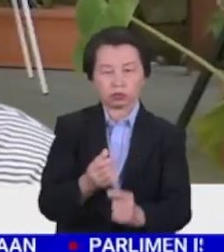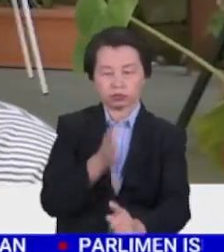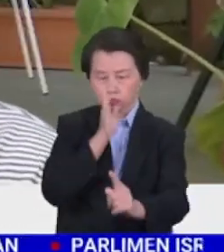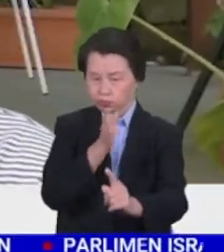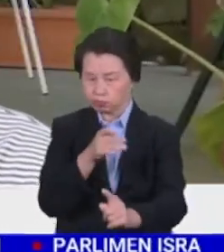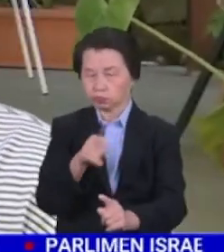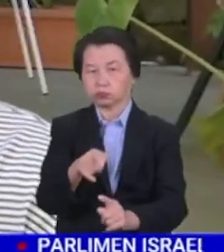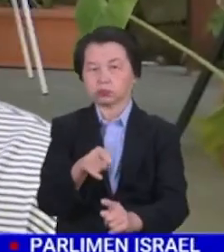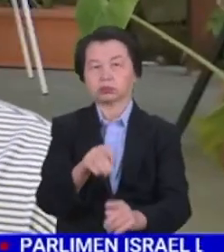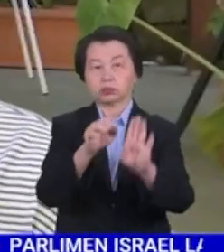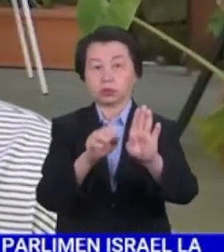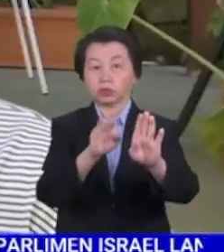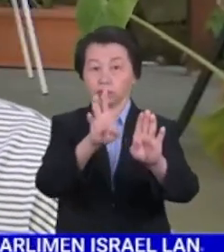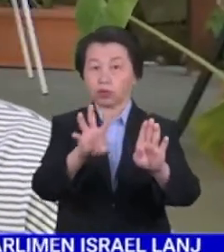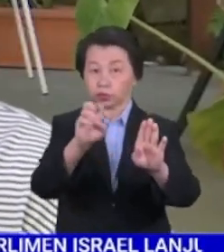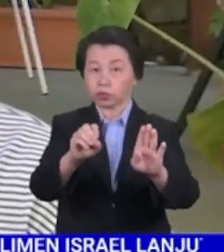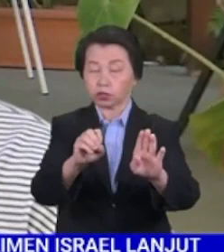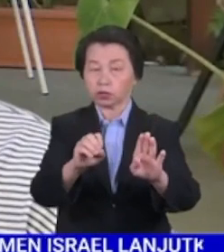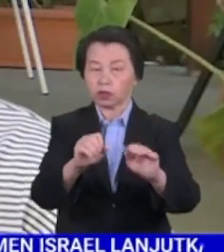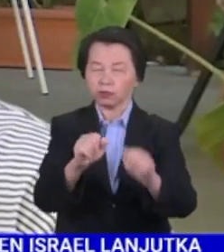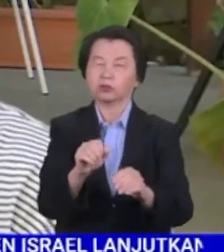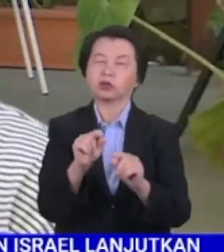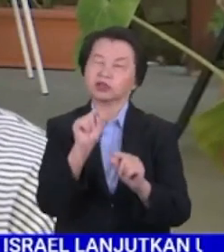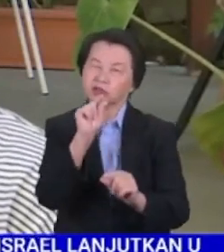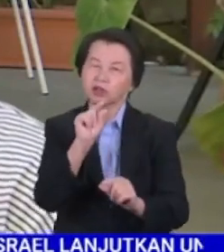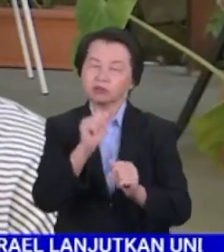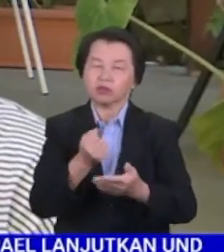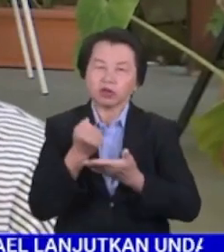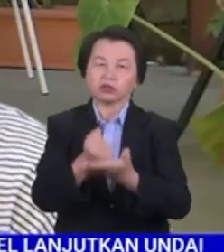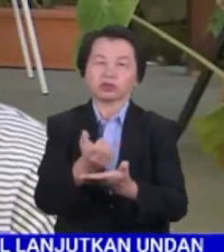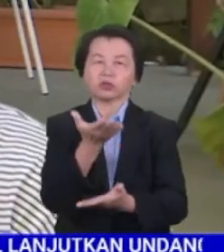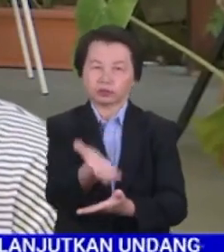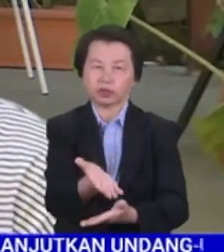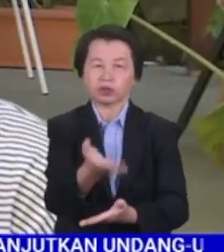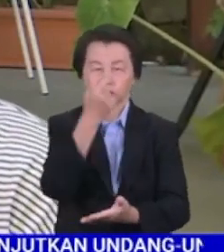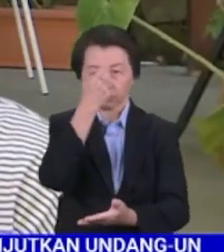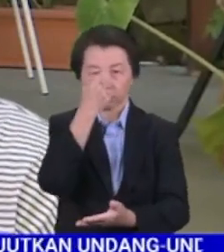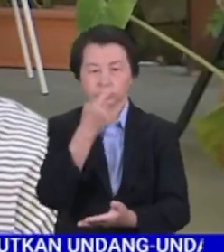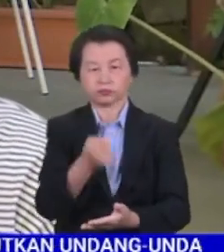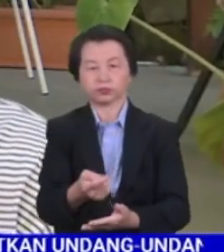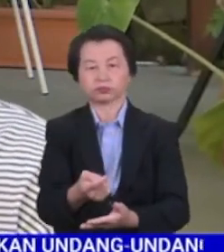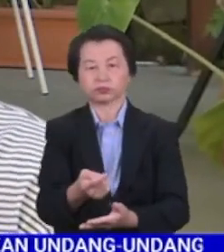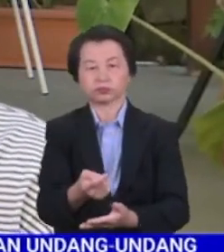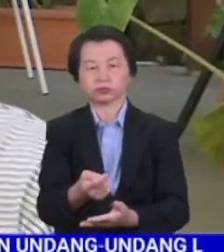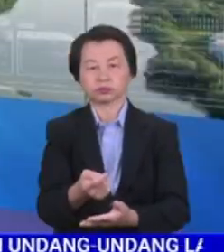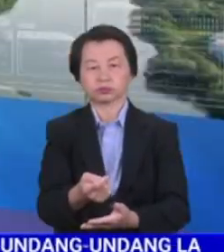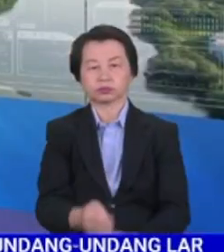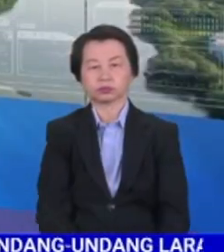bersasar ini ataupun B40 ini dapat sedikit sebanyak dapat membantu mereka.